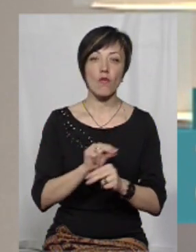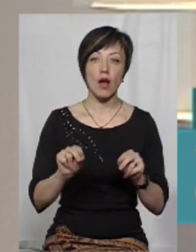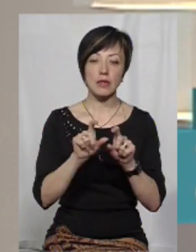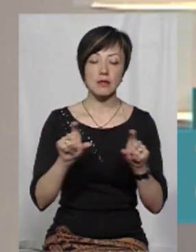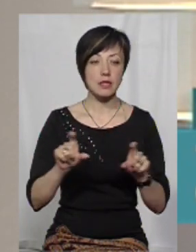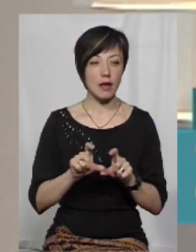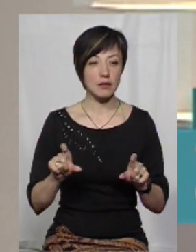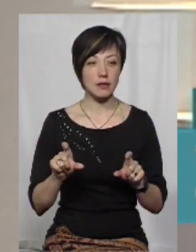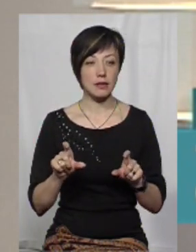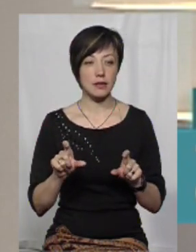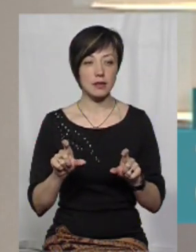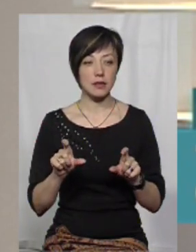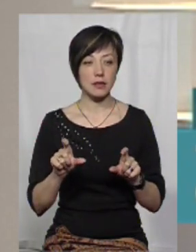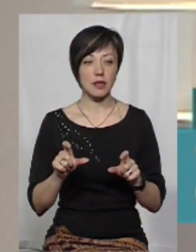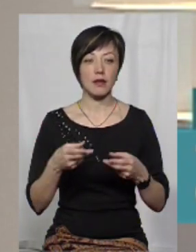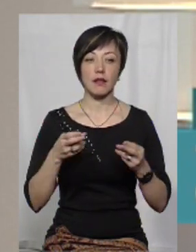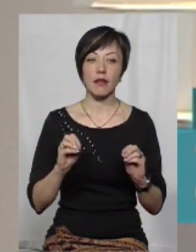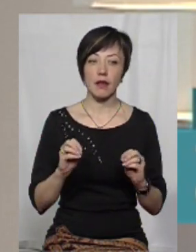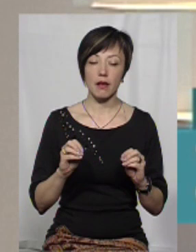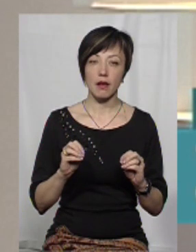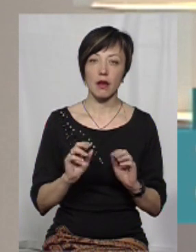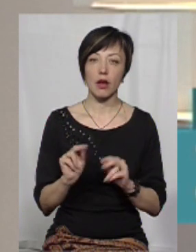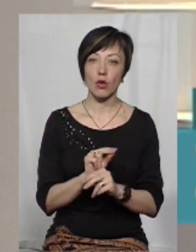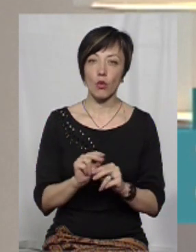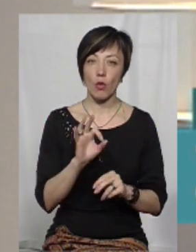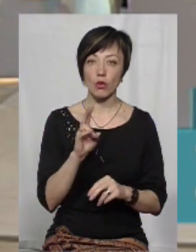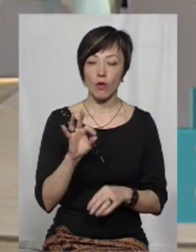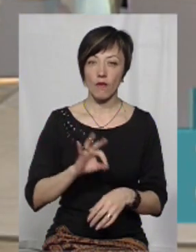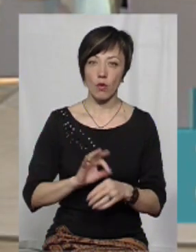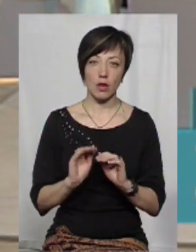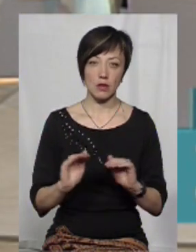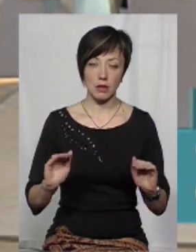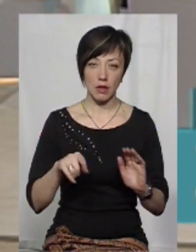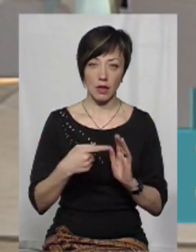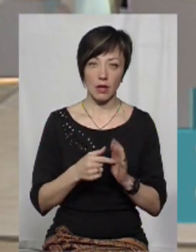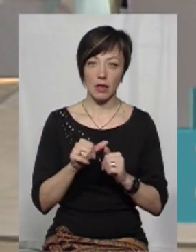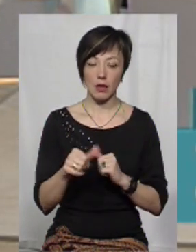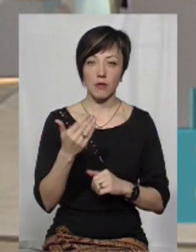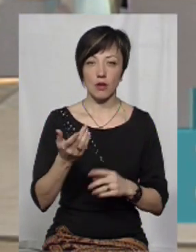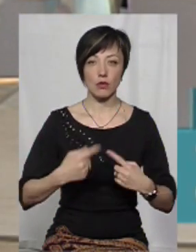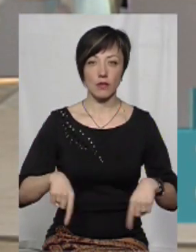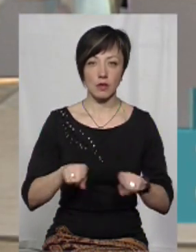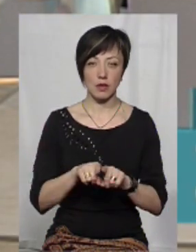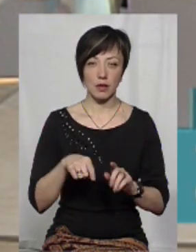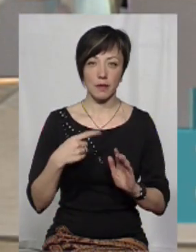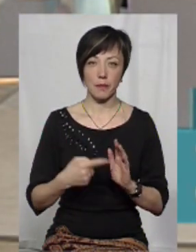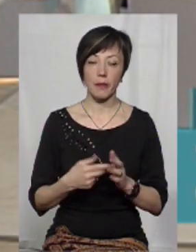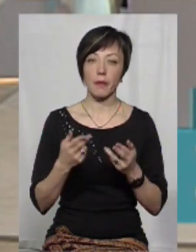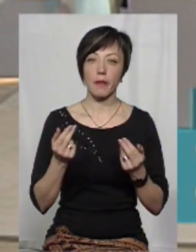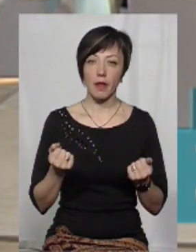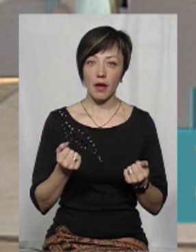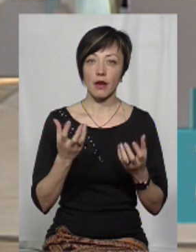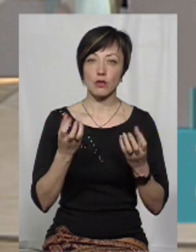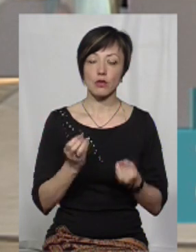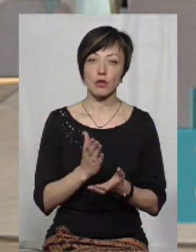лікувальні заклади, установи, де лікують онкохворих дітей, крім вашого відділення? Да,